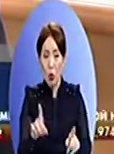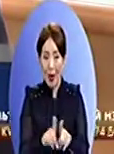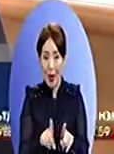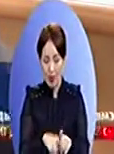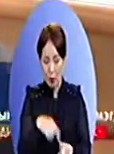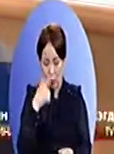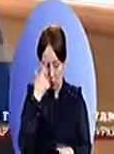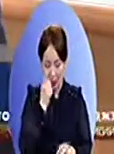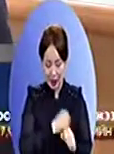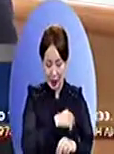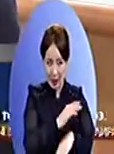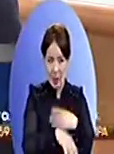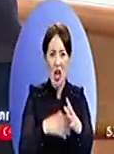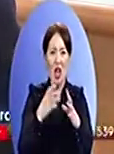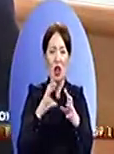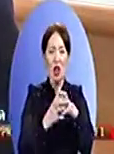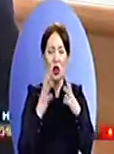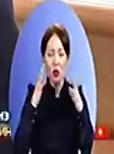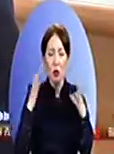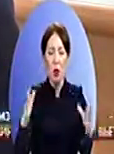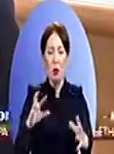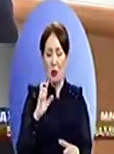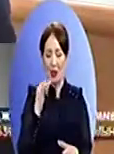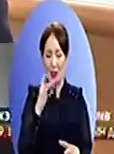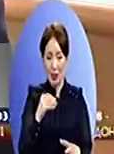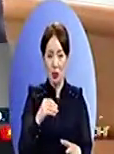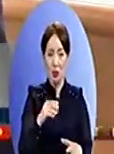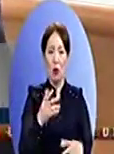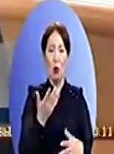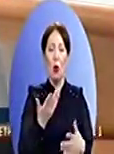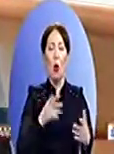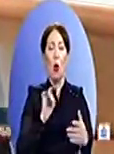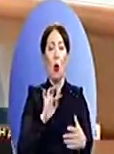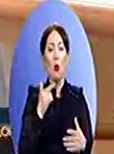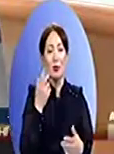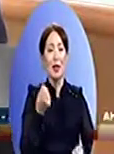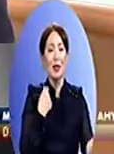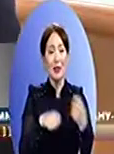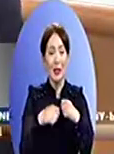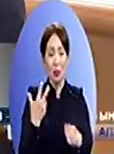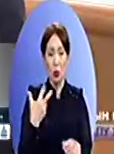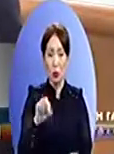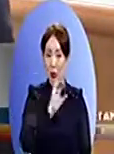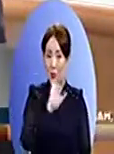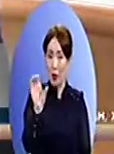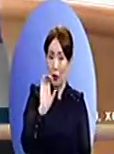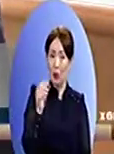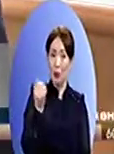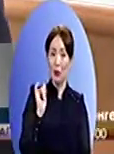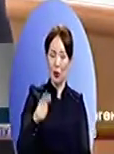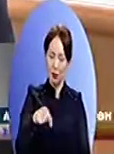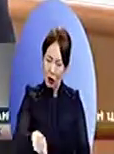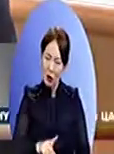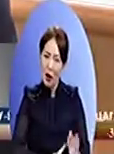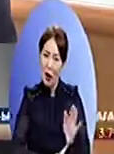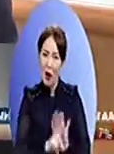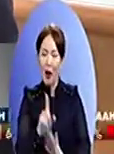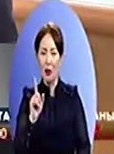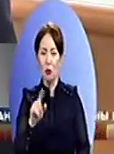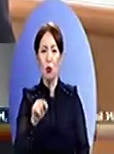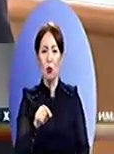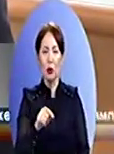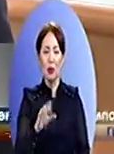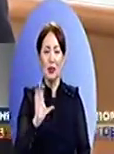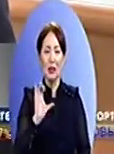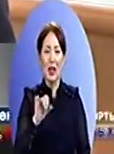дэлхийн томоохон биржүүдээр хувьцаагаа арилжаалдаг 30 орчим компани байдаг. Эдгээр компаниудын одоо анхных нь болж салхийг хагалж